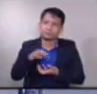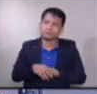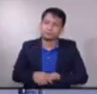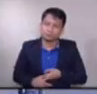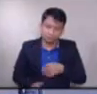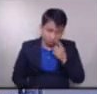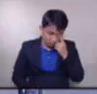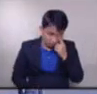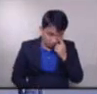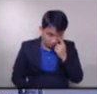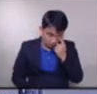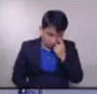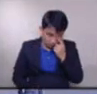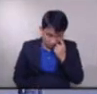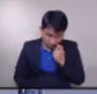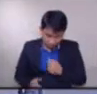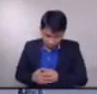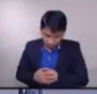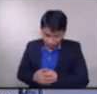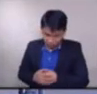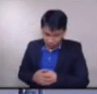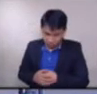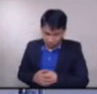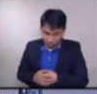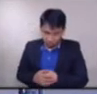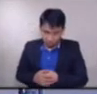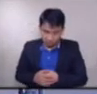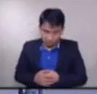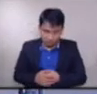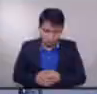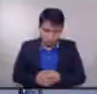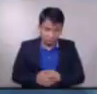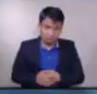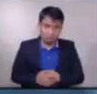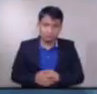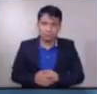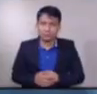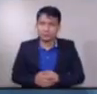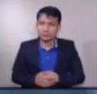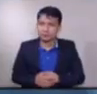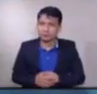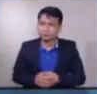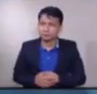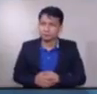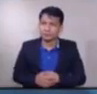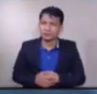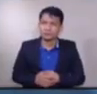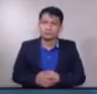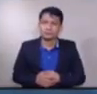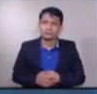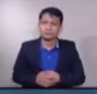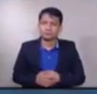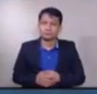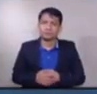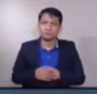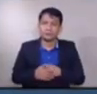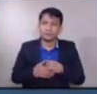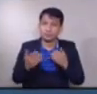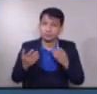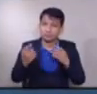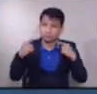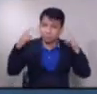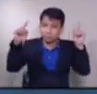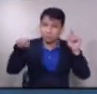Junbert. Okay, pangatlong tanong para kay Junbert Gigayuma. Nagdaraos din